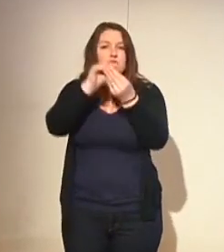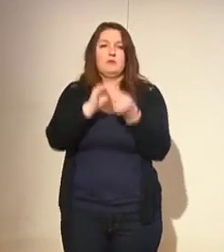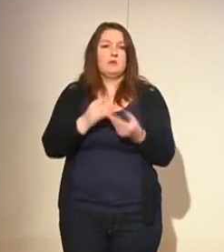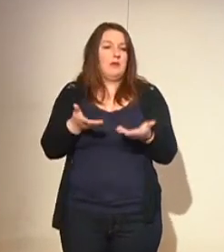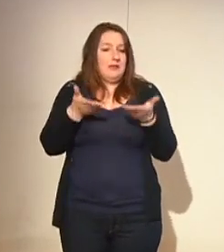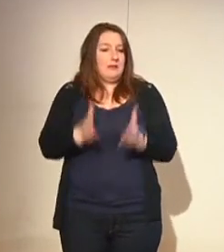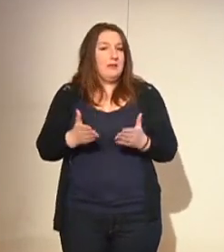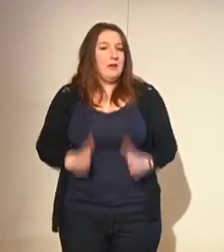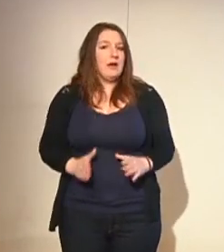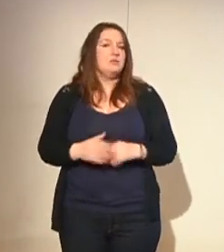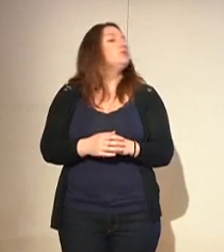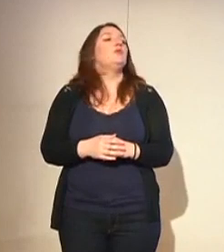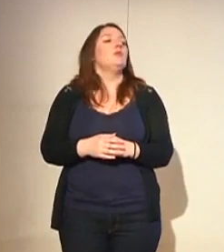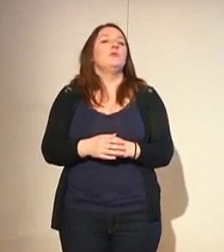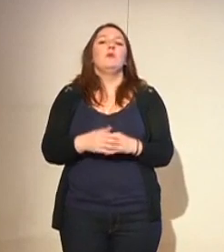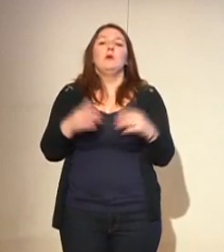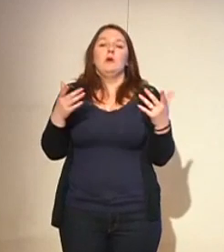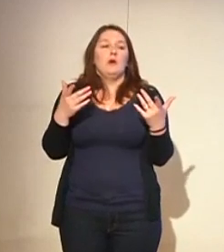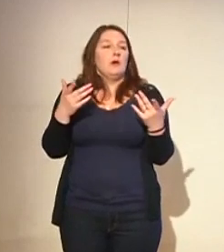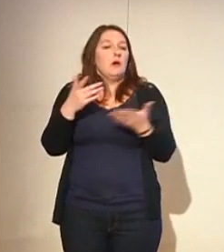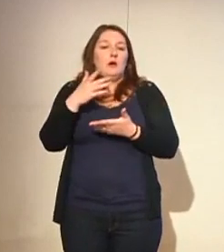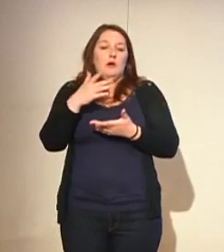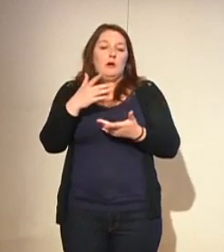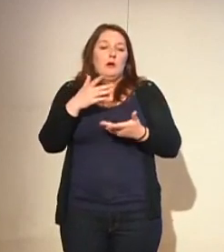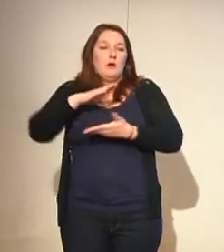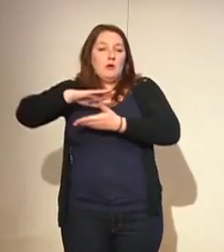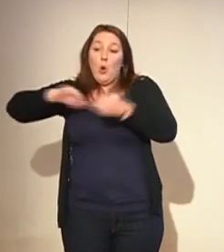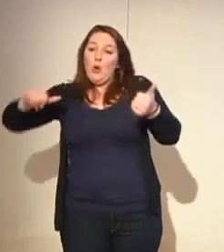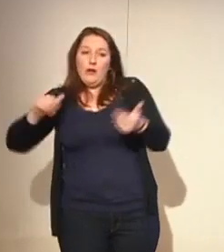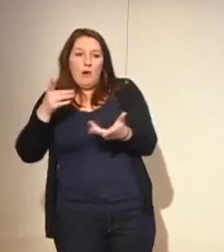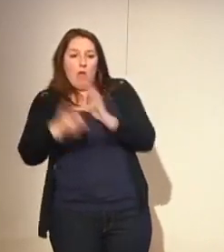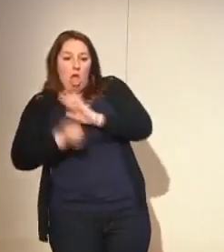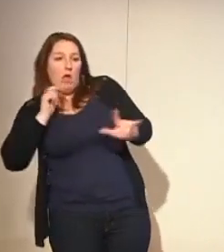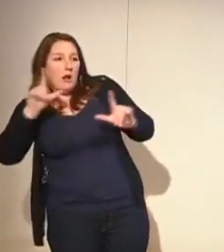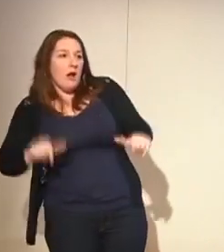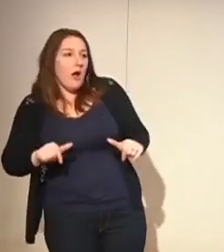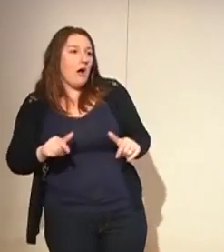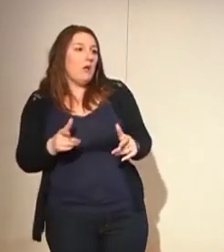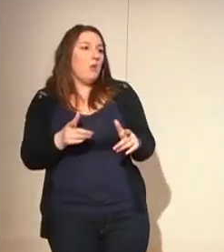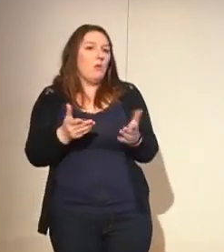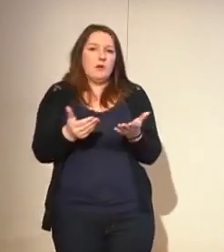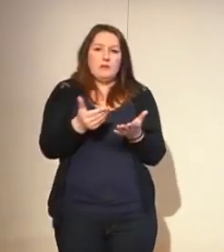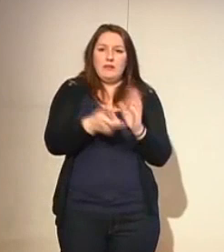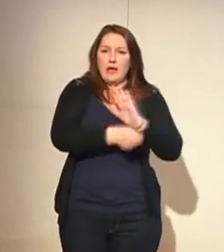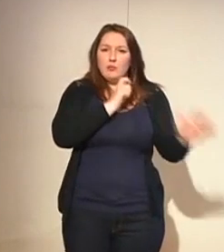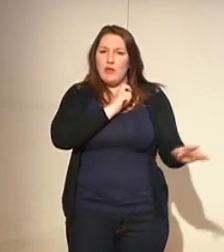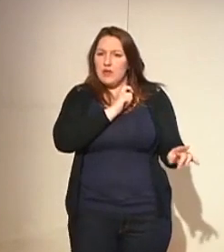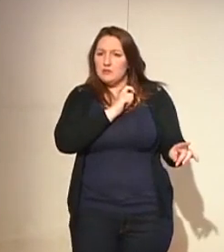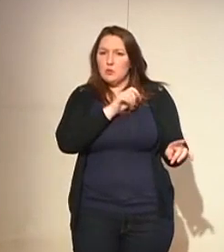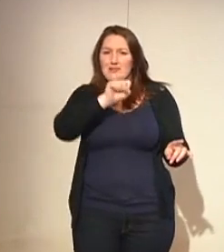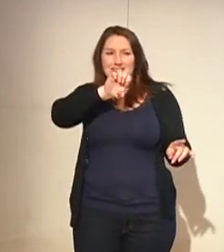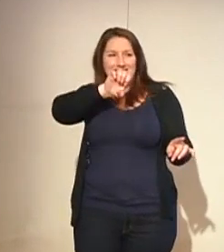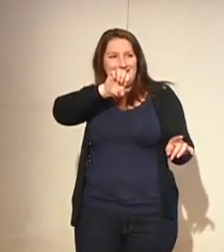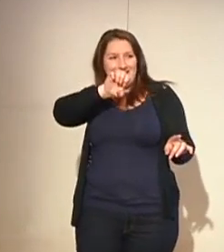question des jetons de présence et des rémunérations des SEM je pense qu'elle sera évoquée au fur et à mesure que les délibérations